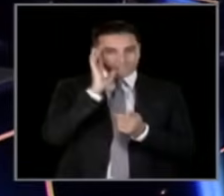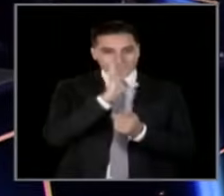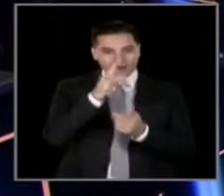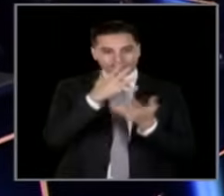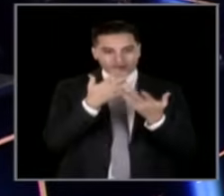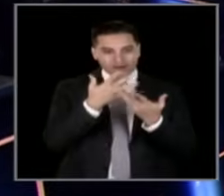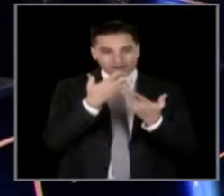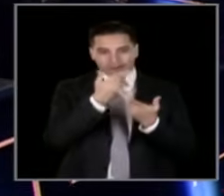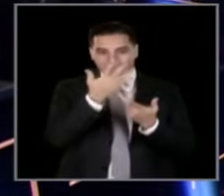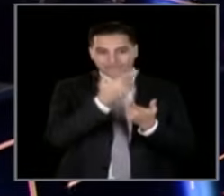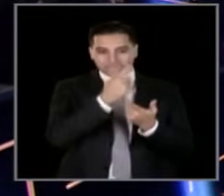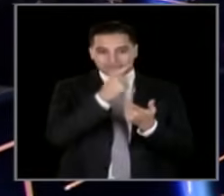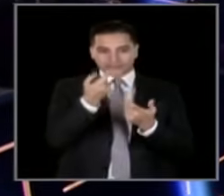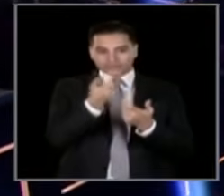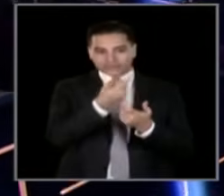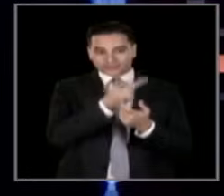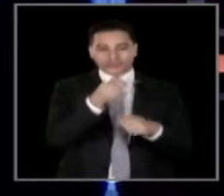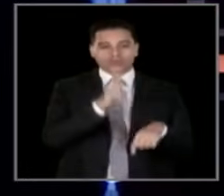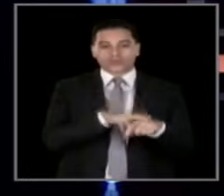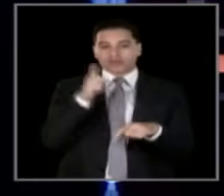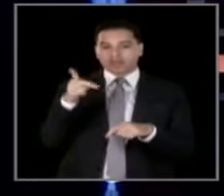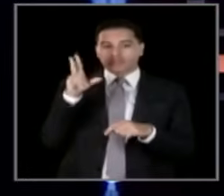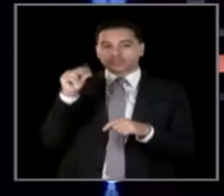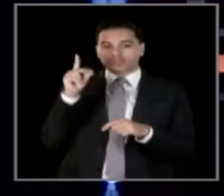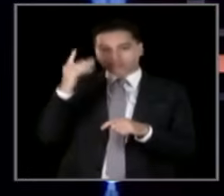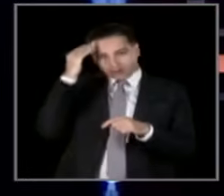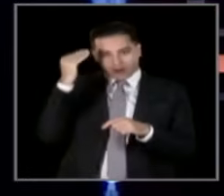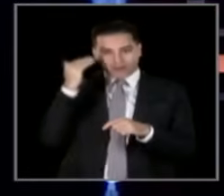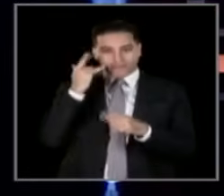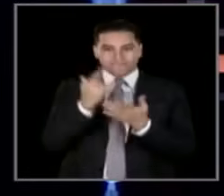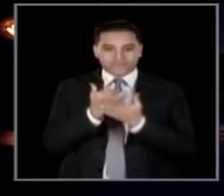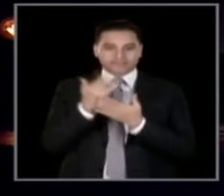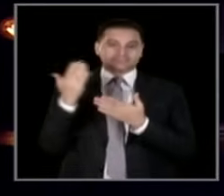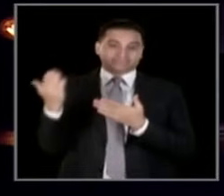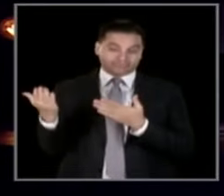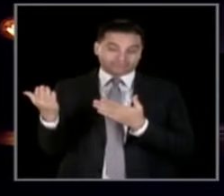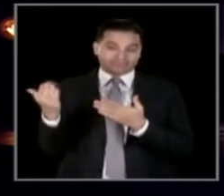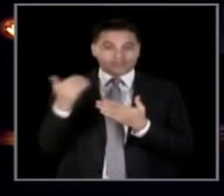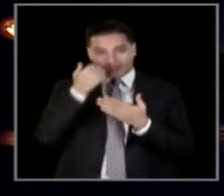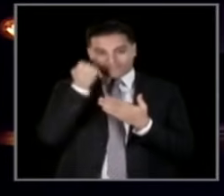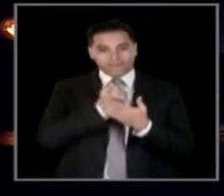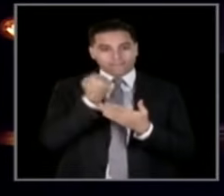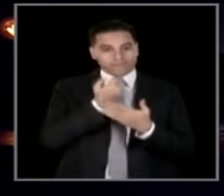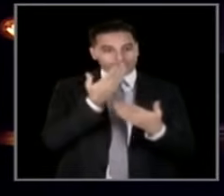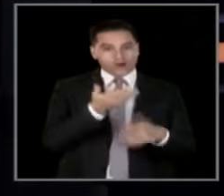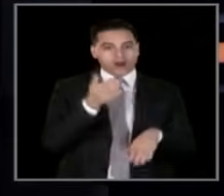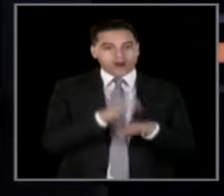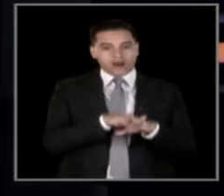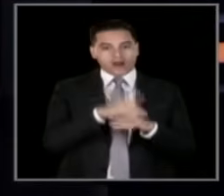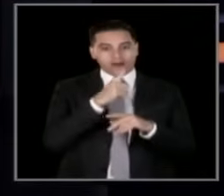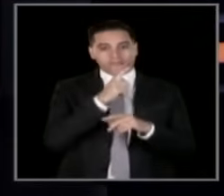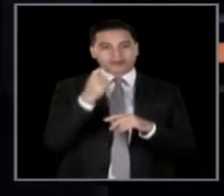155، راهبات الأرمن الكاثوليك مصر الجديدة 20. وألف مبروك